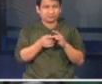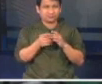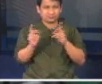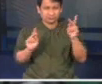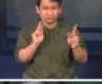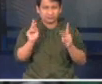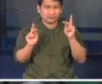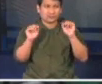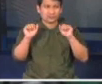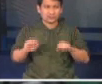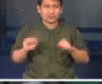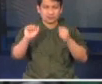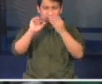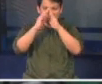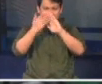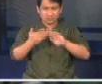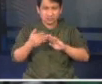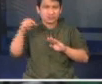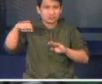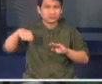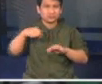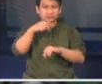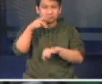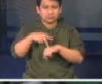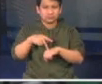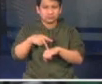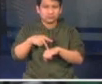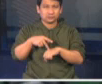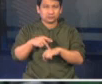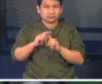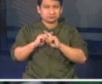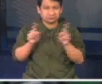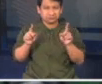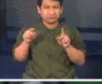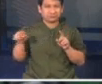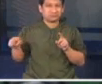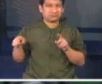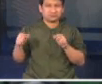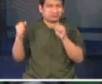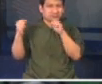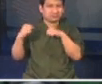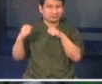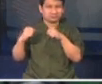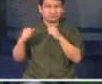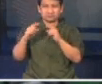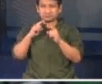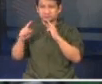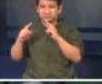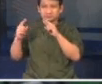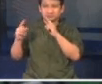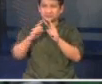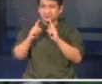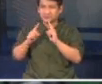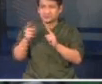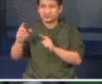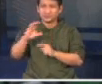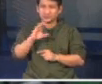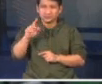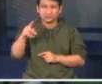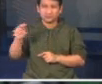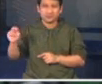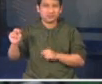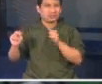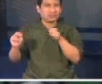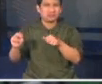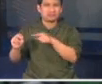hangarin na magkaroon ng kapayapaan sa ating bansa pero hindi anya ito makukuha sa pakikipagkasundo sa mga CPP-NPA na